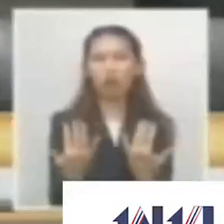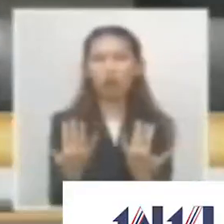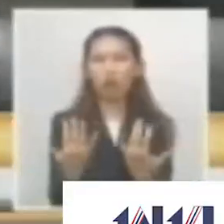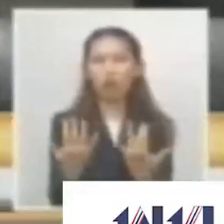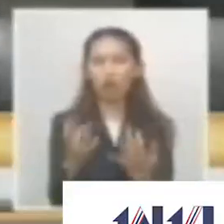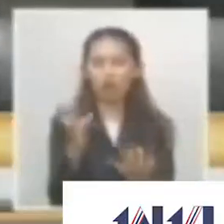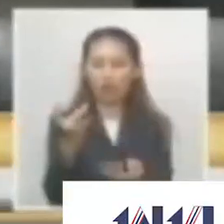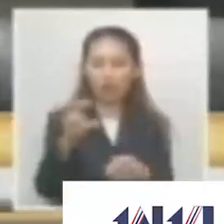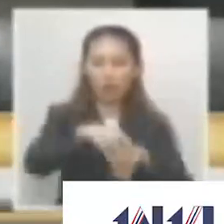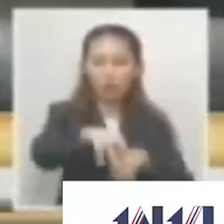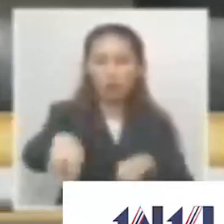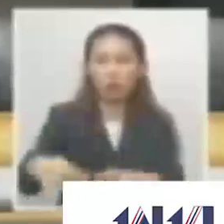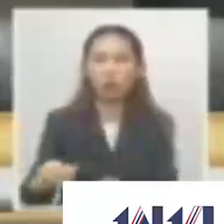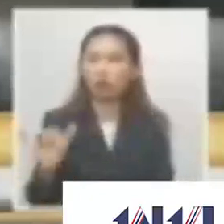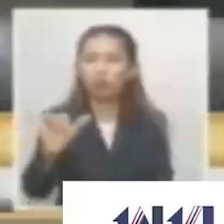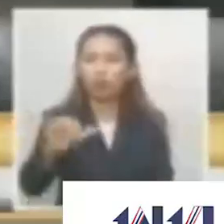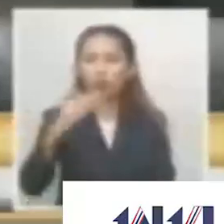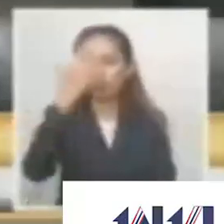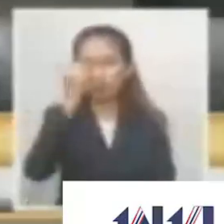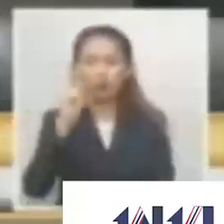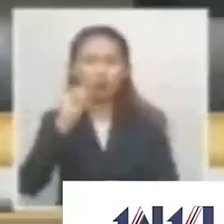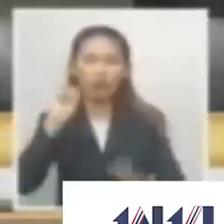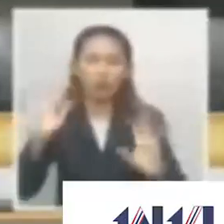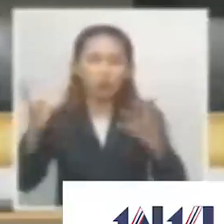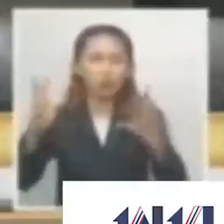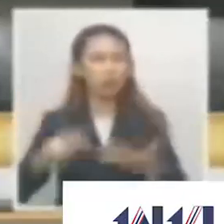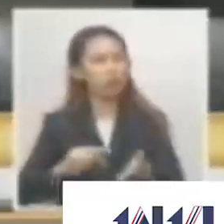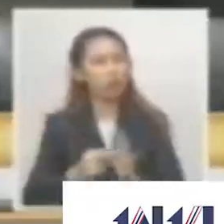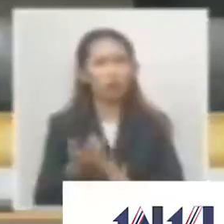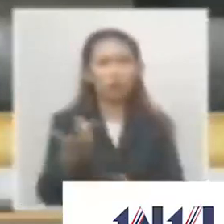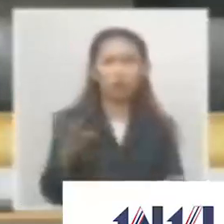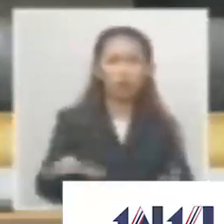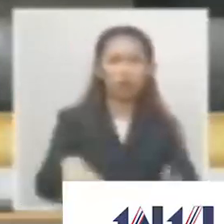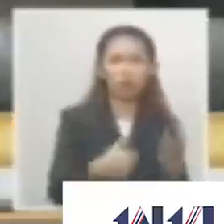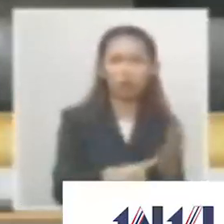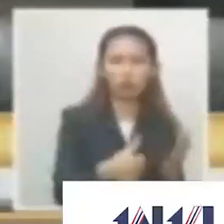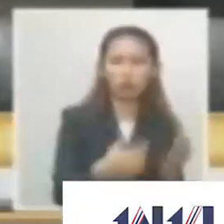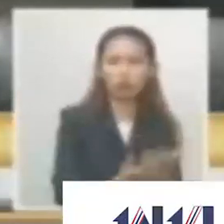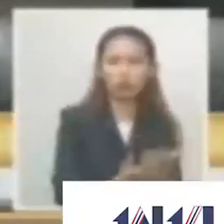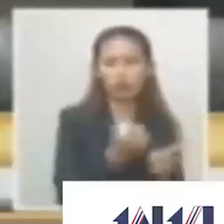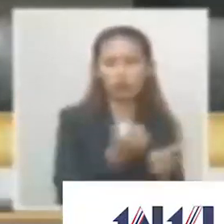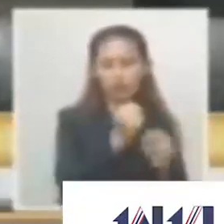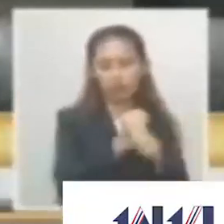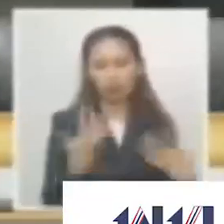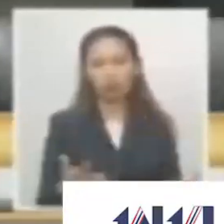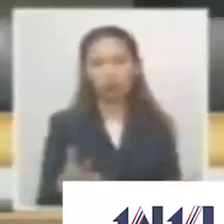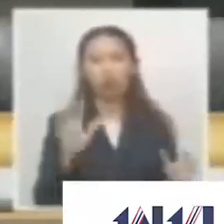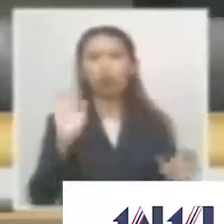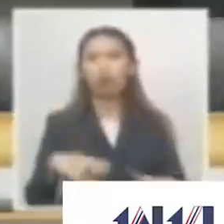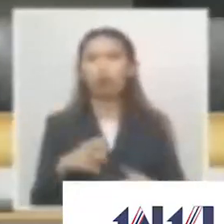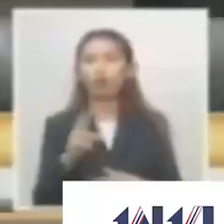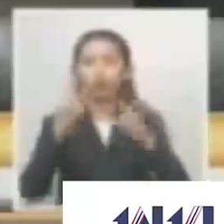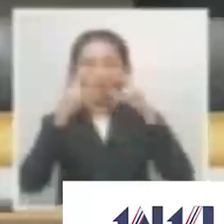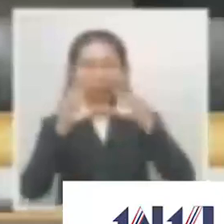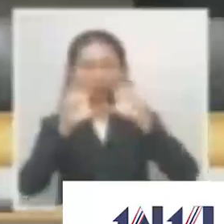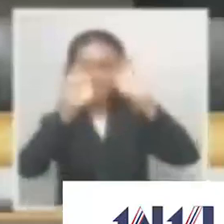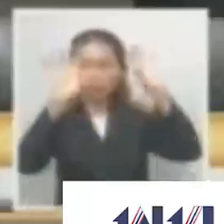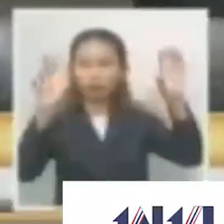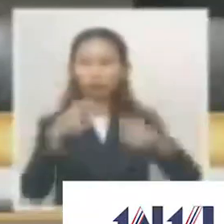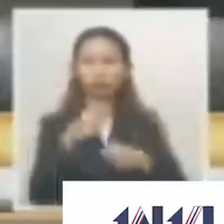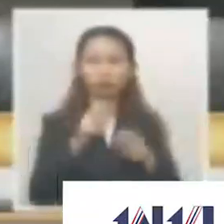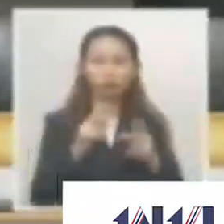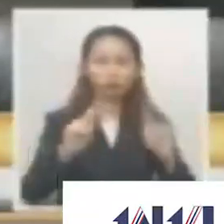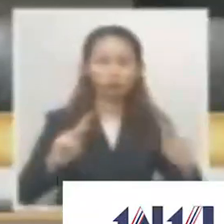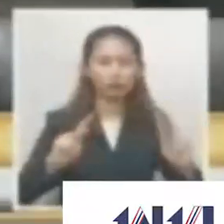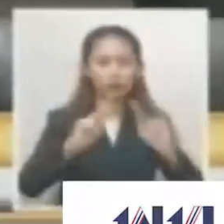ประกันไปยังไงครับอันนี้ผมก็เลยงงว่าจริงหรือไม่ที่เขาบอกว่ากระทรวงเกษตรบอกน้ำจะน้อยแล้วนะอย่าปลูกแต่ว่ารัฐบาลบอกว่าจะประ